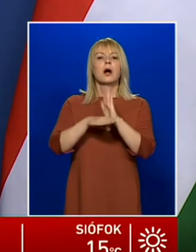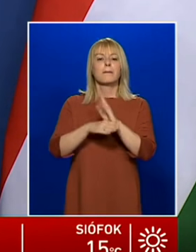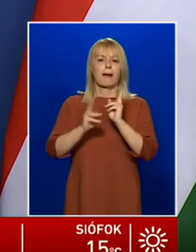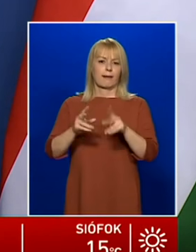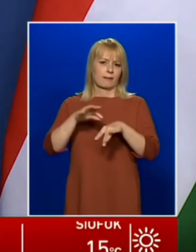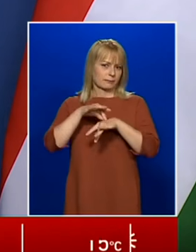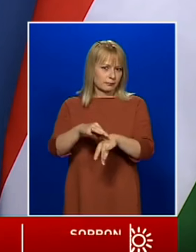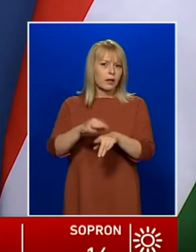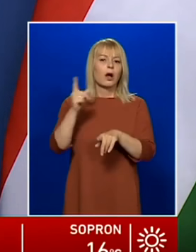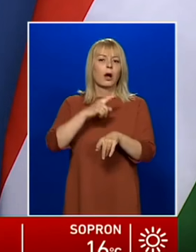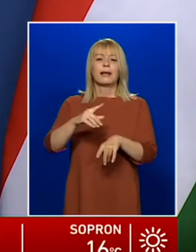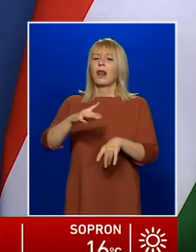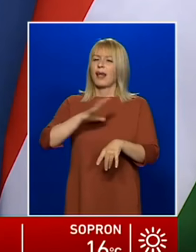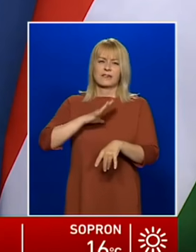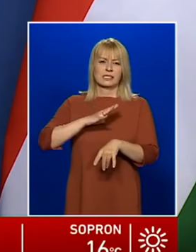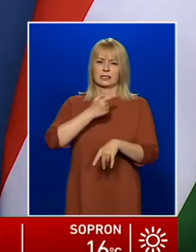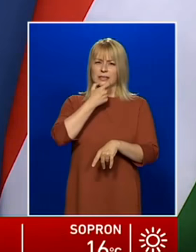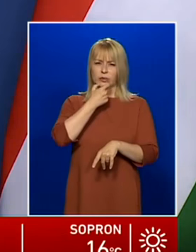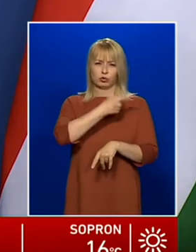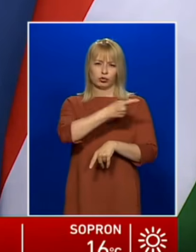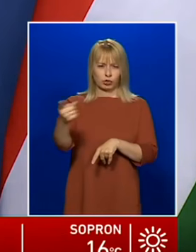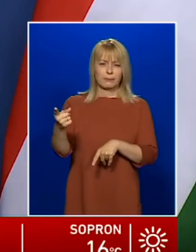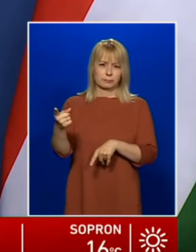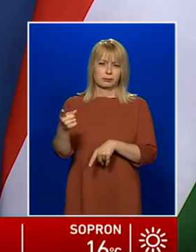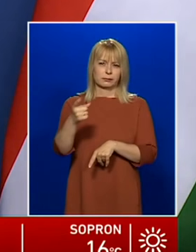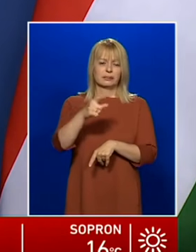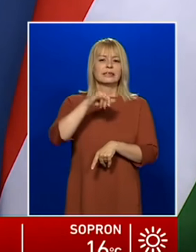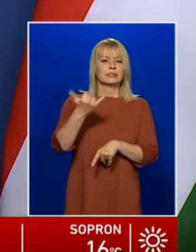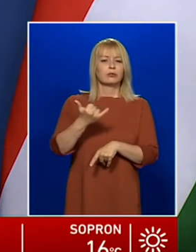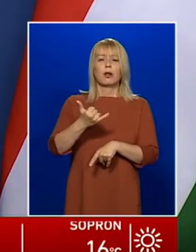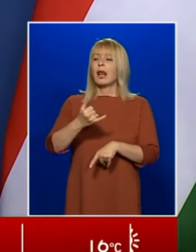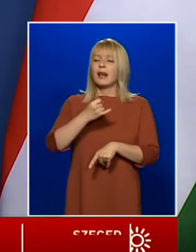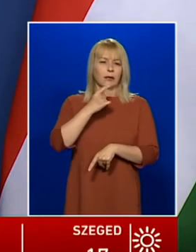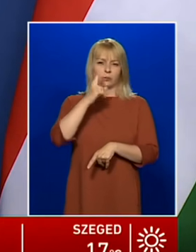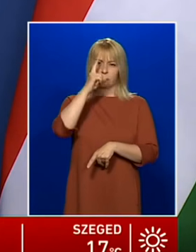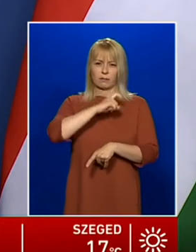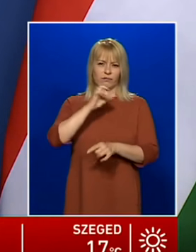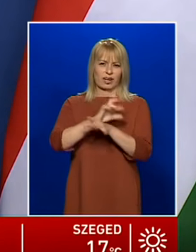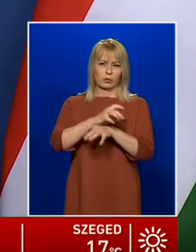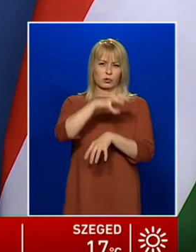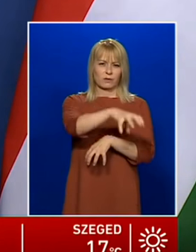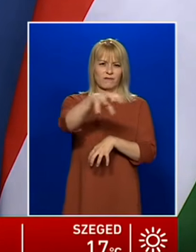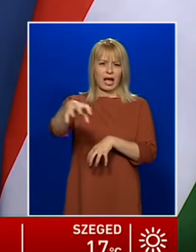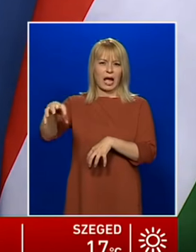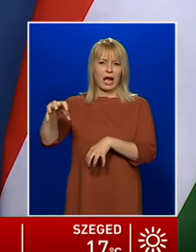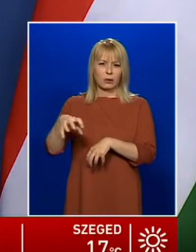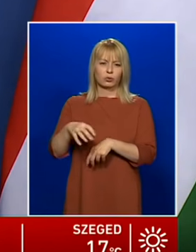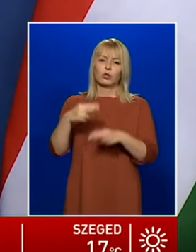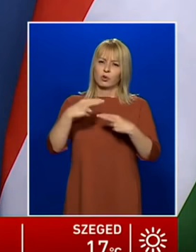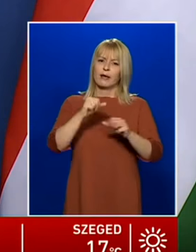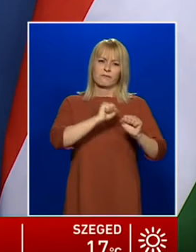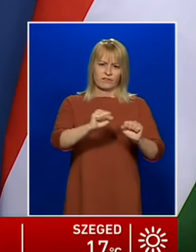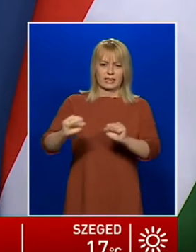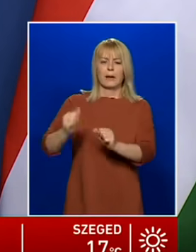ahol a leginkább veszélyeztetett idősebb korosztály és a leginkább fertőzött nagyvárosok védelmét továbbra is